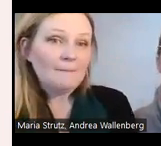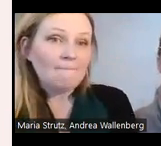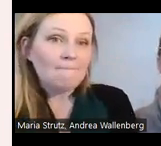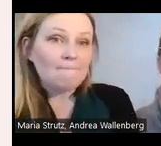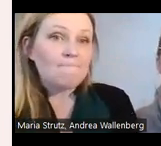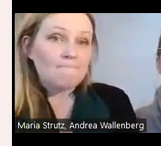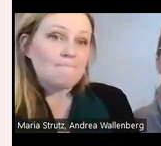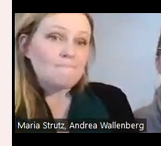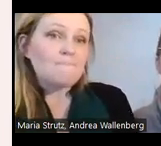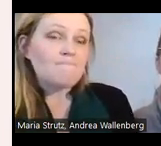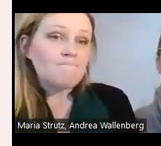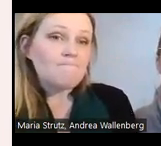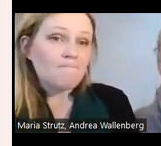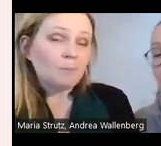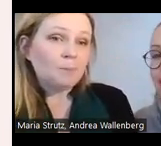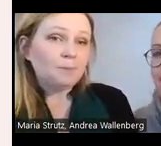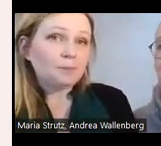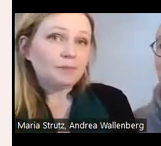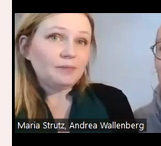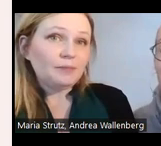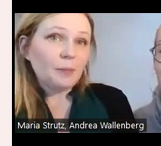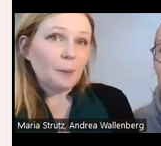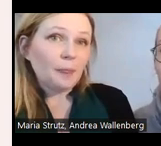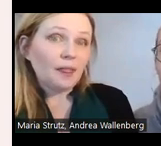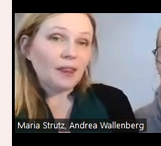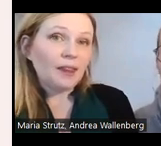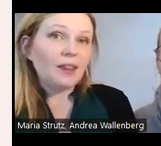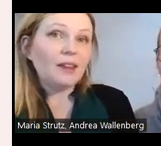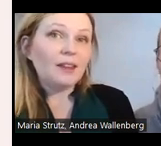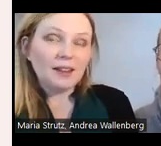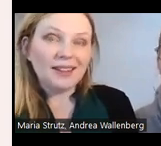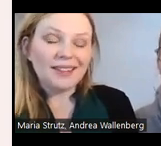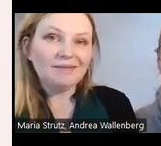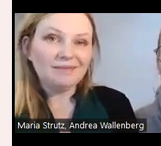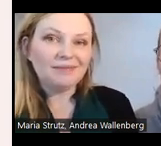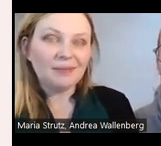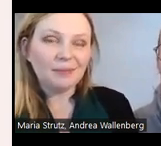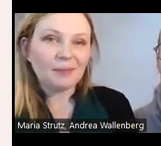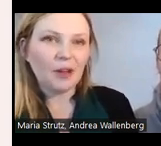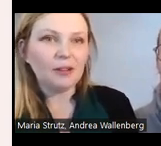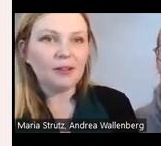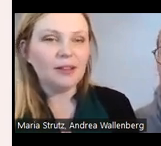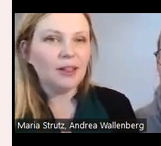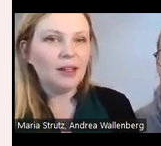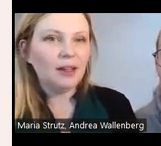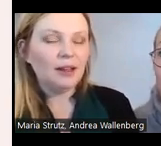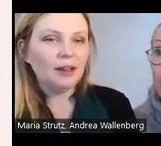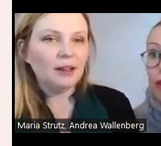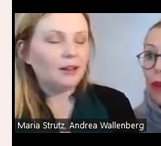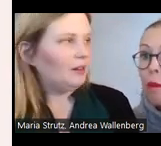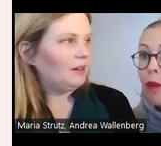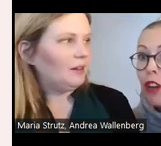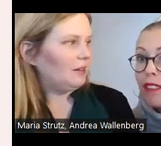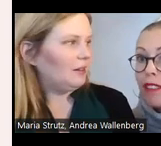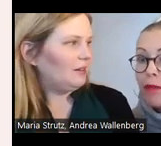det vill vi verkligen uppmuntra er som går i förskolan. Om ni inte redan har det. Att alla i personalen har ett persontecken. Ja. Så då kanske ni behöver säga,